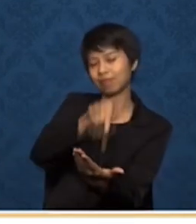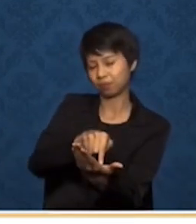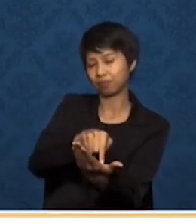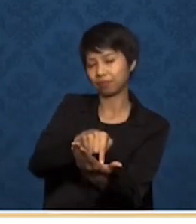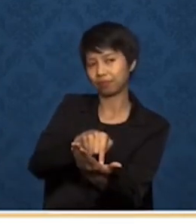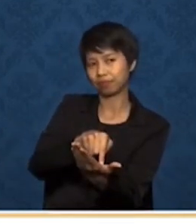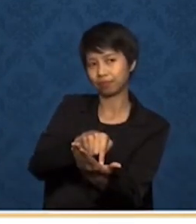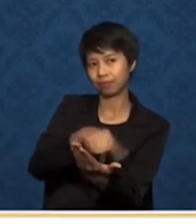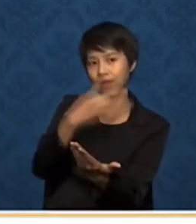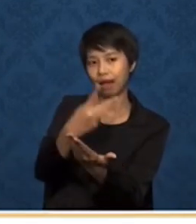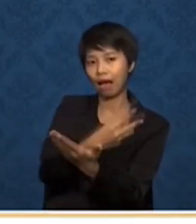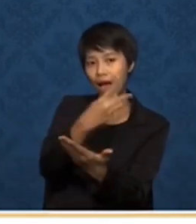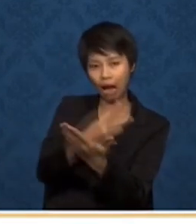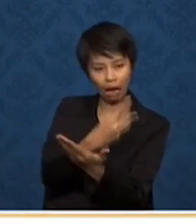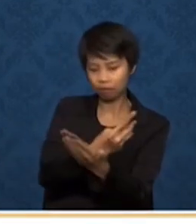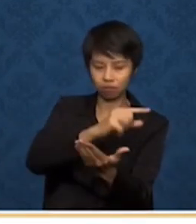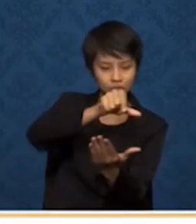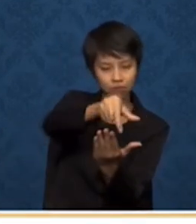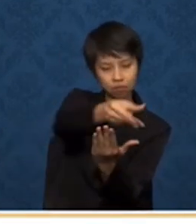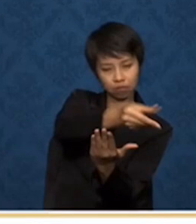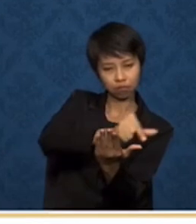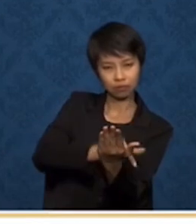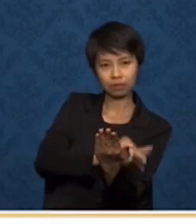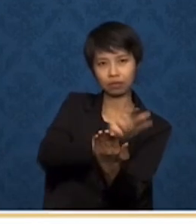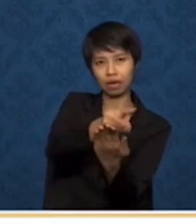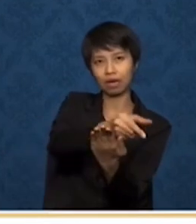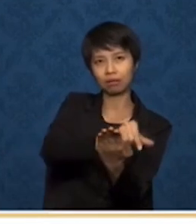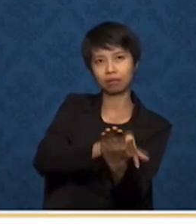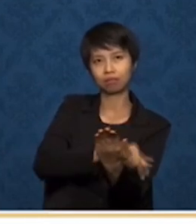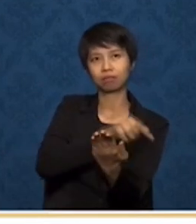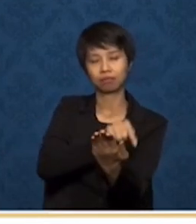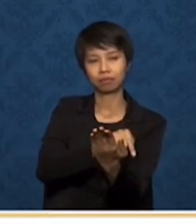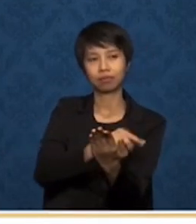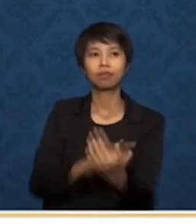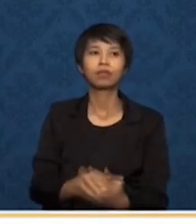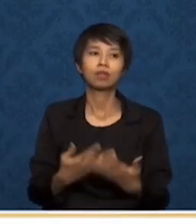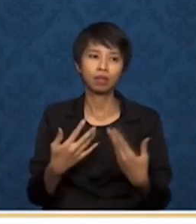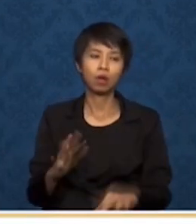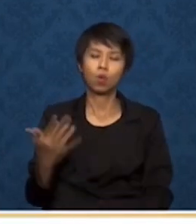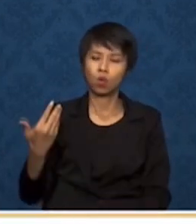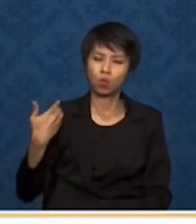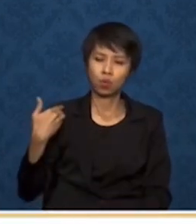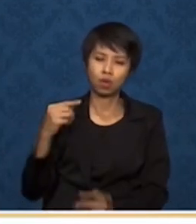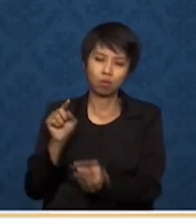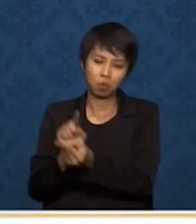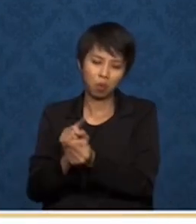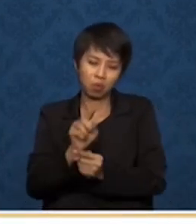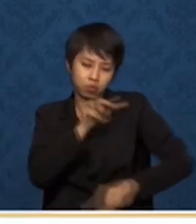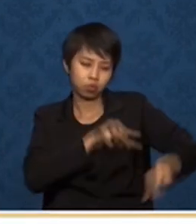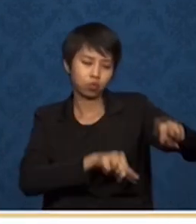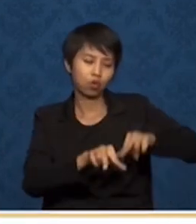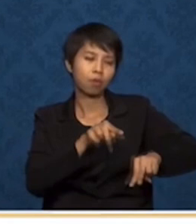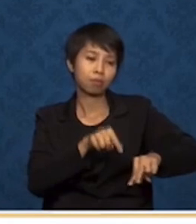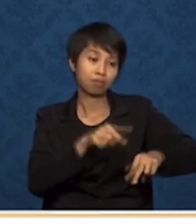องค์ด่านหลายๆด่านเข้ามาและที่ผ่านมาไม่มีการตรวจสอบหว่ามันไป